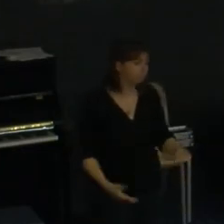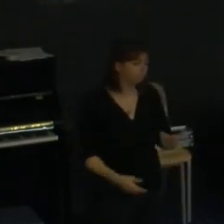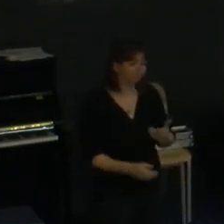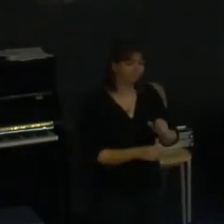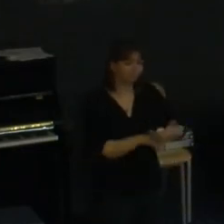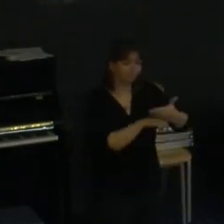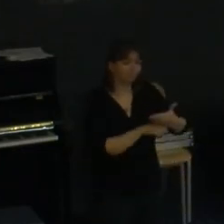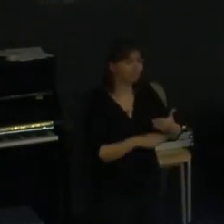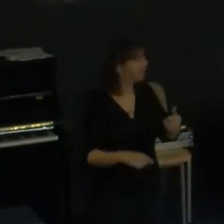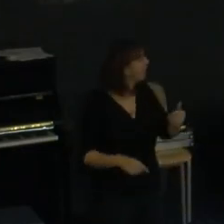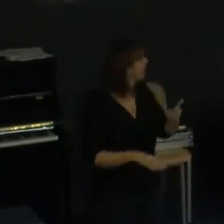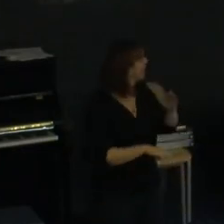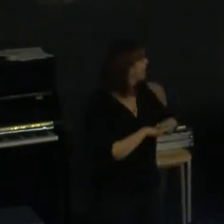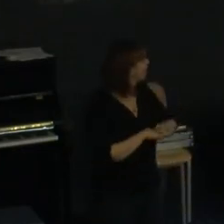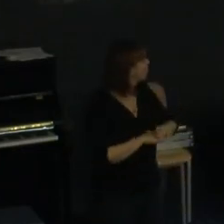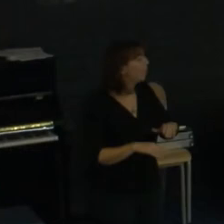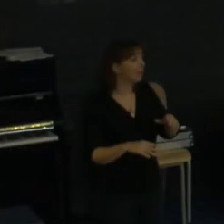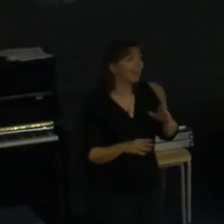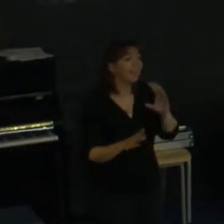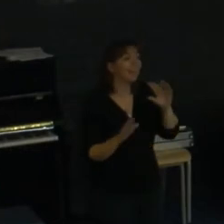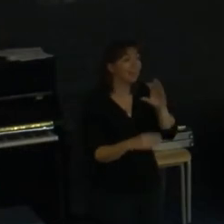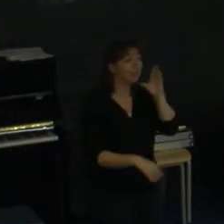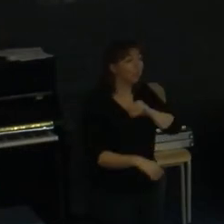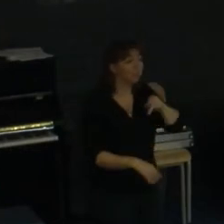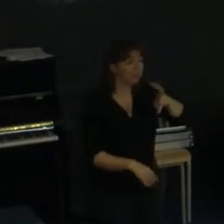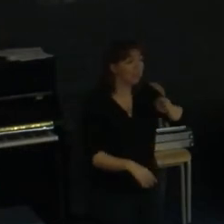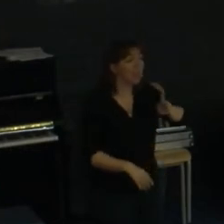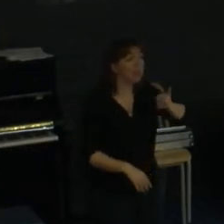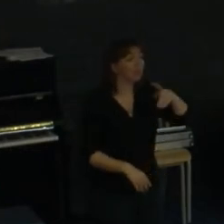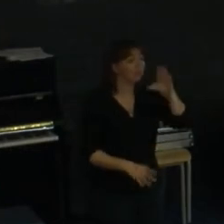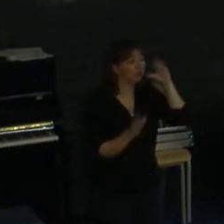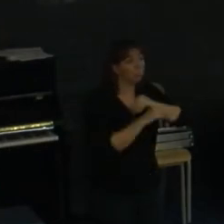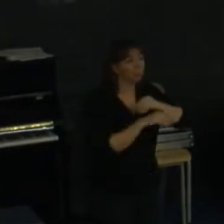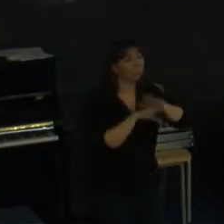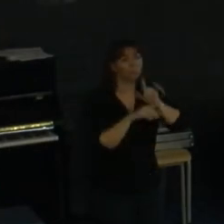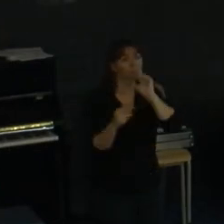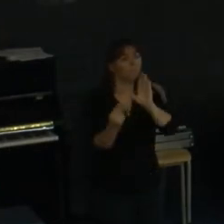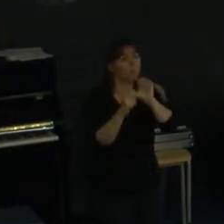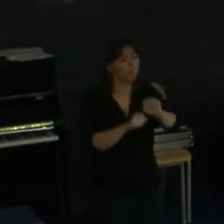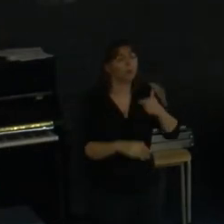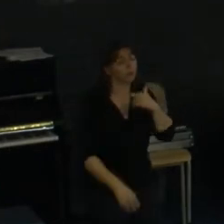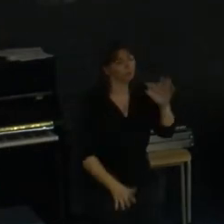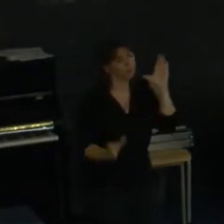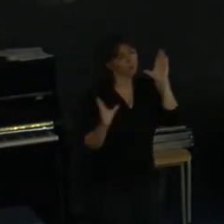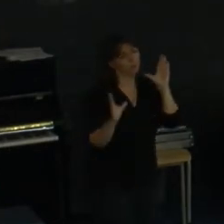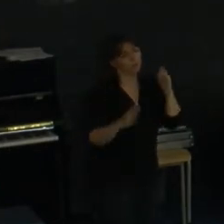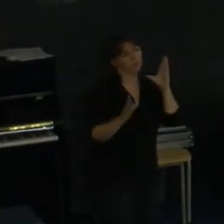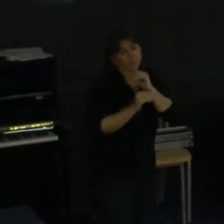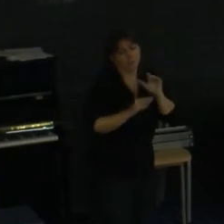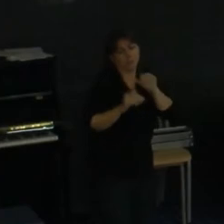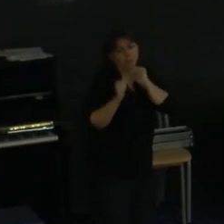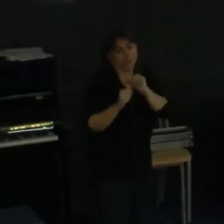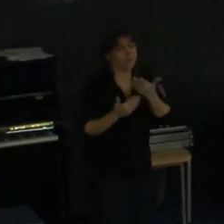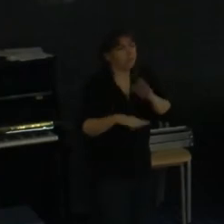Virer les prints, les bêtes prints, ça va? Il ne faut pas utiliser ces trucs-là, sauf dans certains cas. Mais alors, quoi